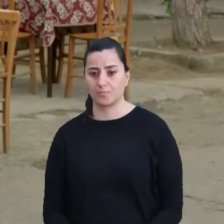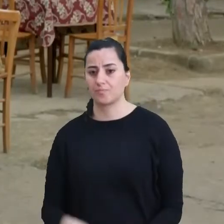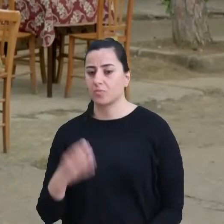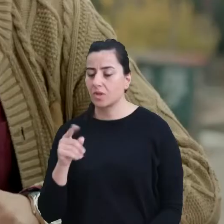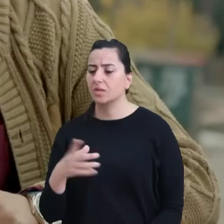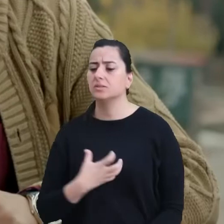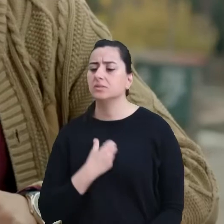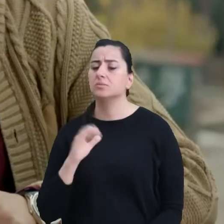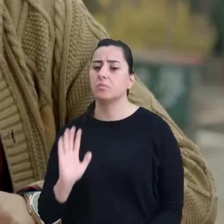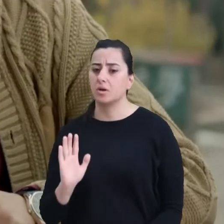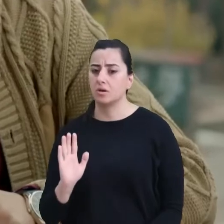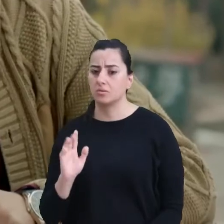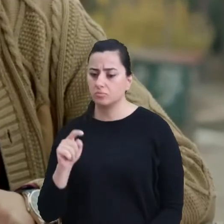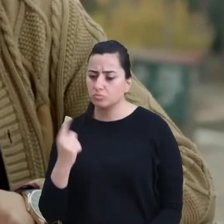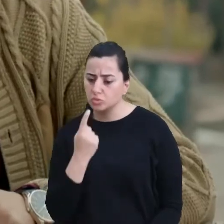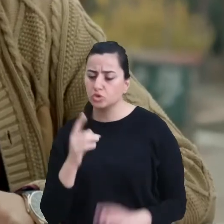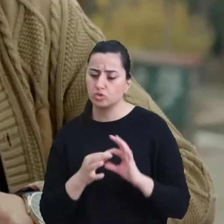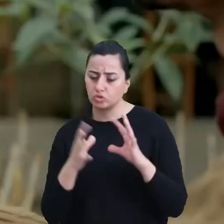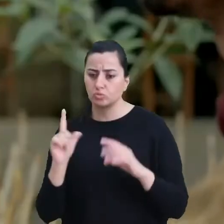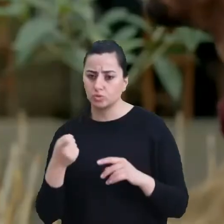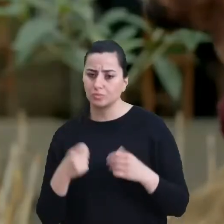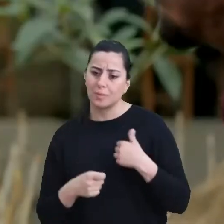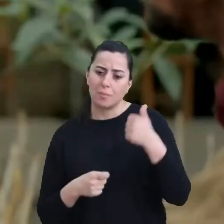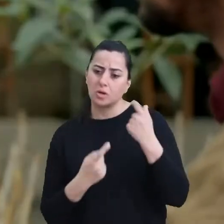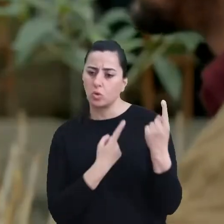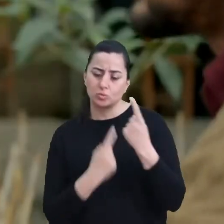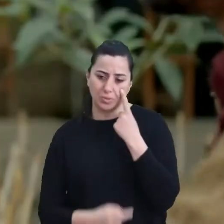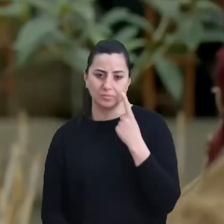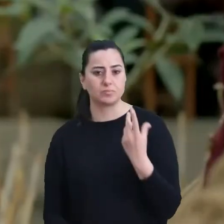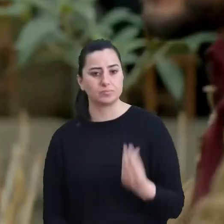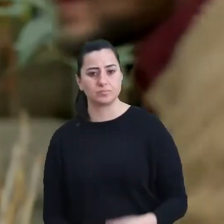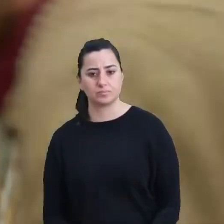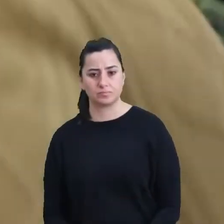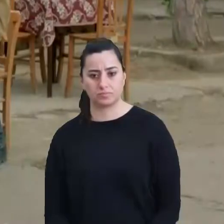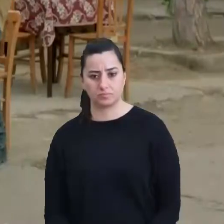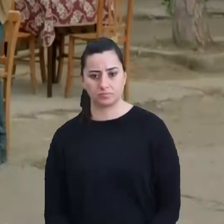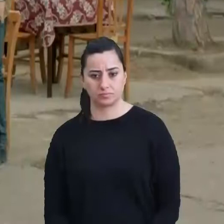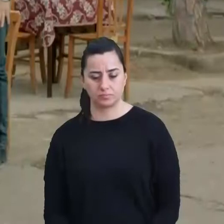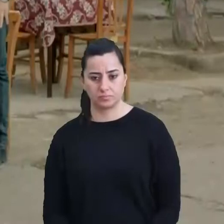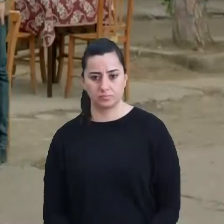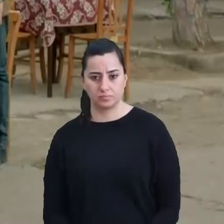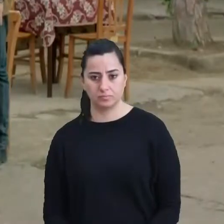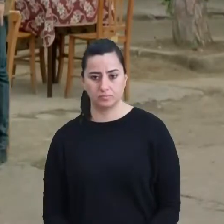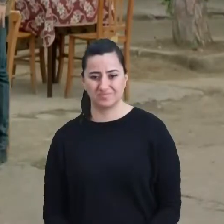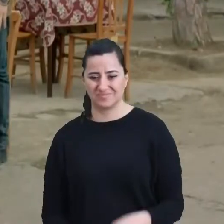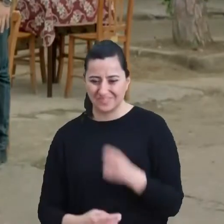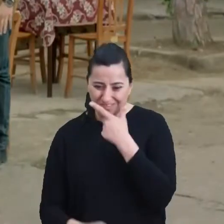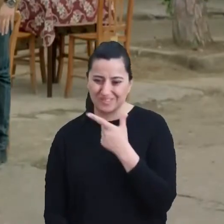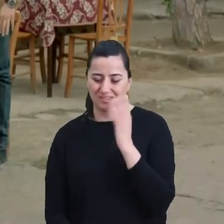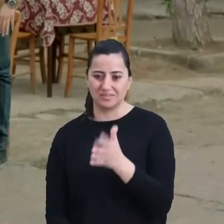Sen canını sıkma Sadıç. Bulacağız bir çaresini. Ben bir giden de bakayım şuna. Baksın bak. Kalkarken Emine baktı. Gül